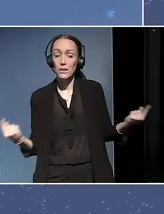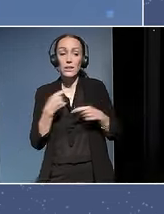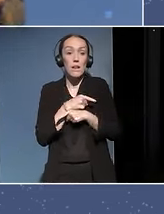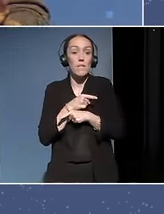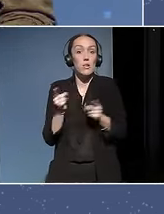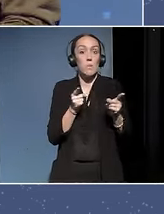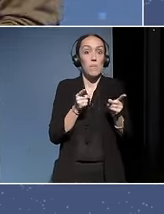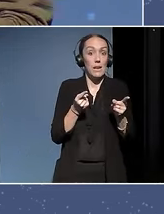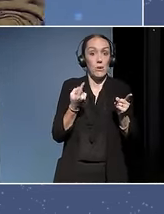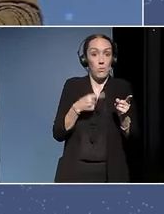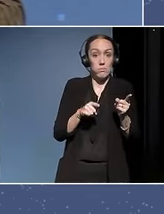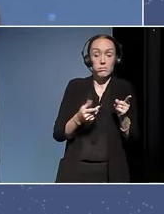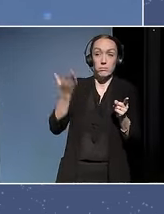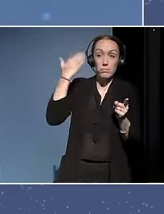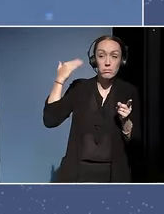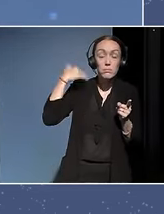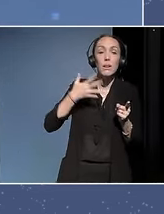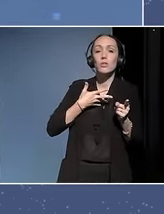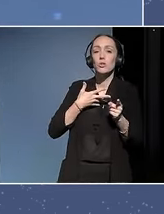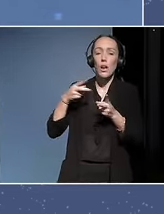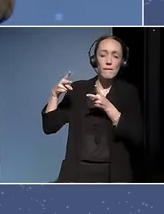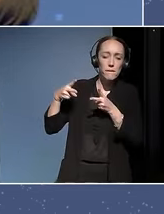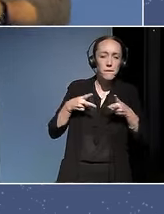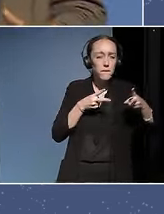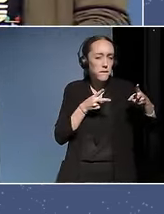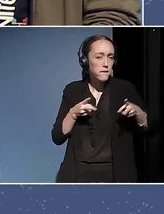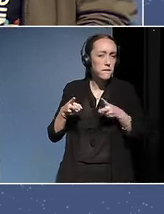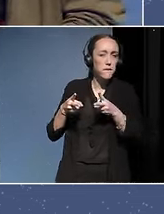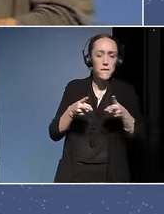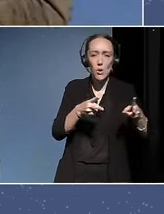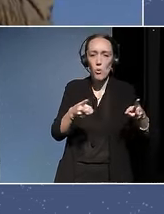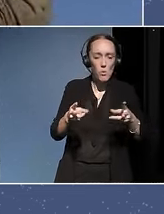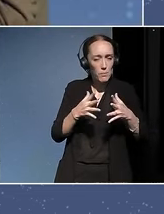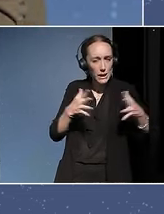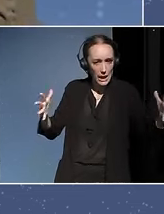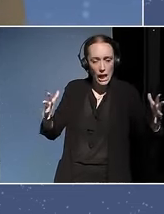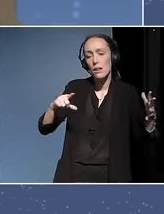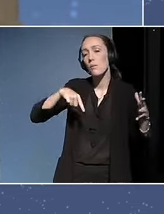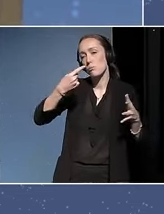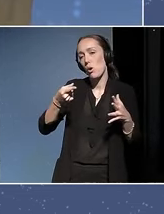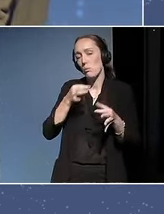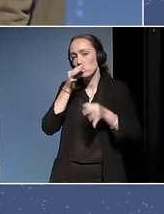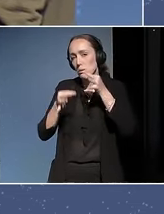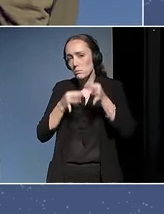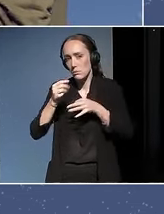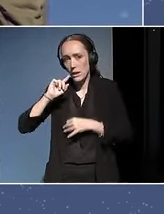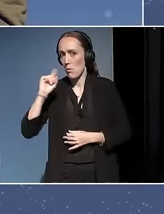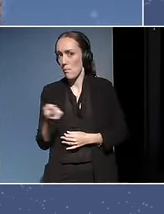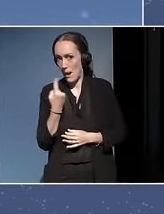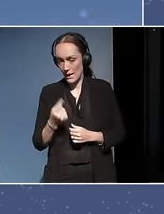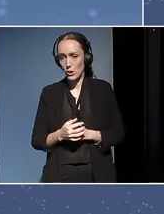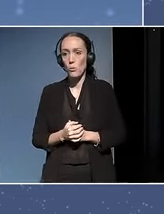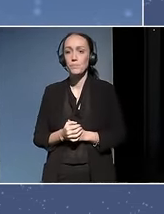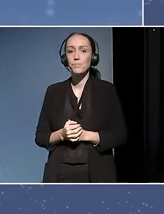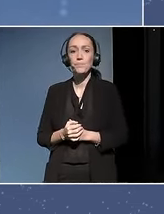c'era un sistema fluviale estremamente importante poi avremo modo di parlarne meglio di questa cosa ok